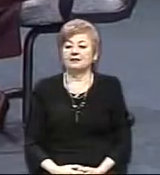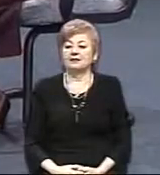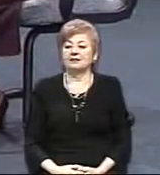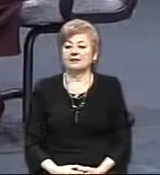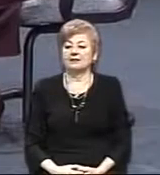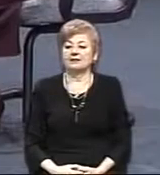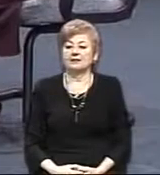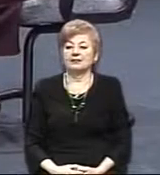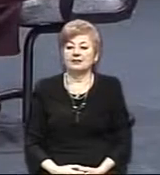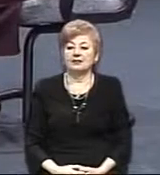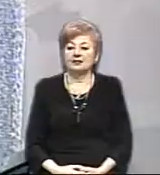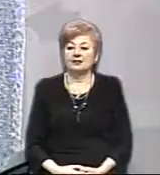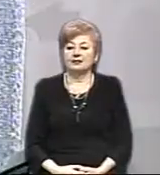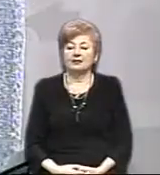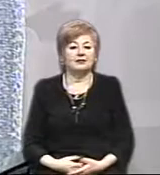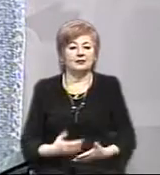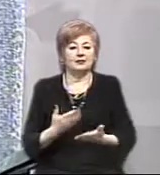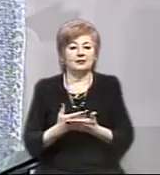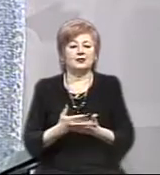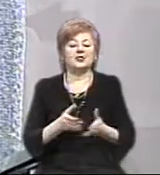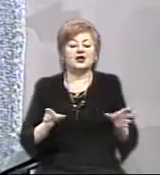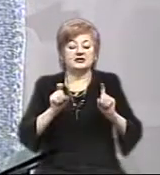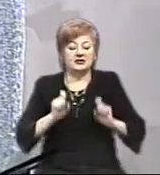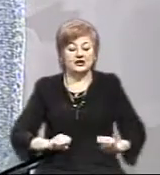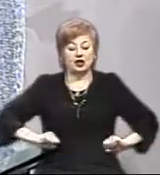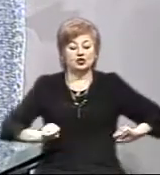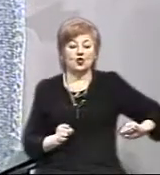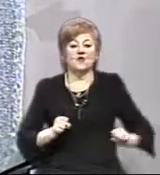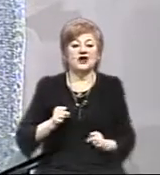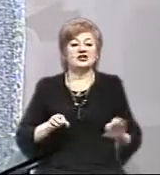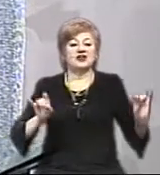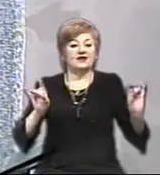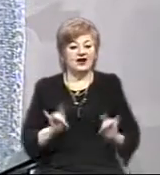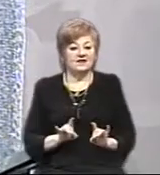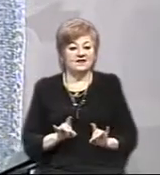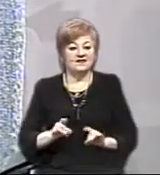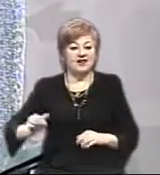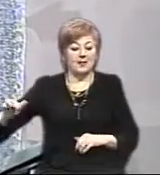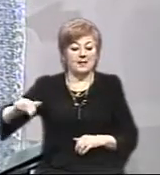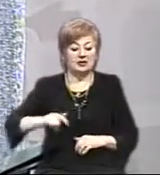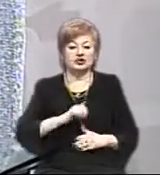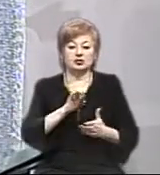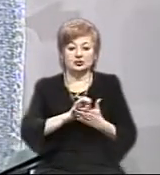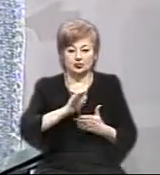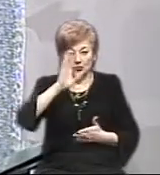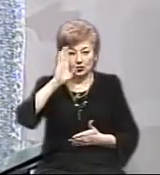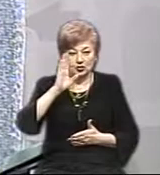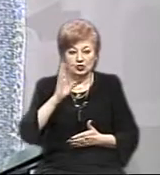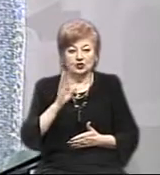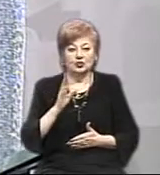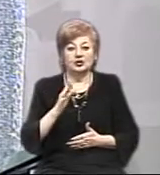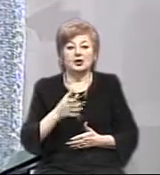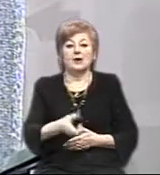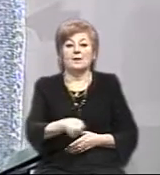картка. Сиділа з друзями у кафе, до них підійшов знайомий. Усім хлопцям він потиснув